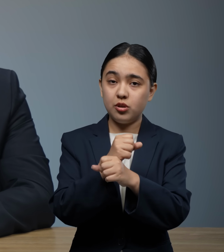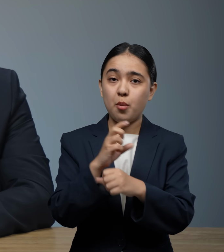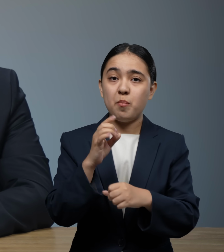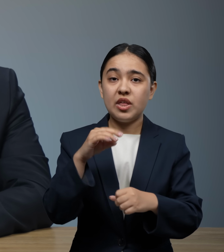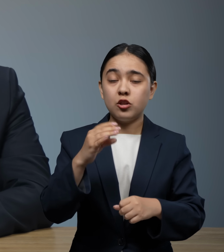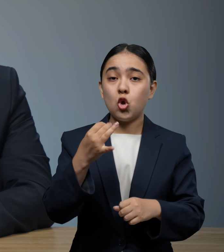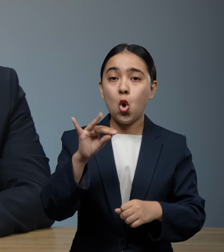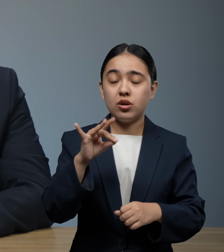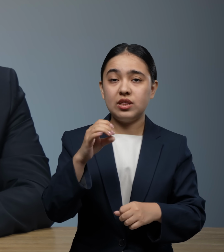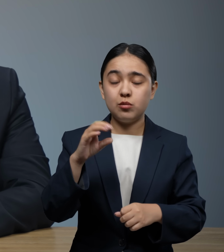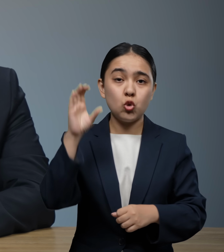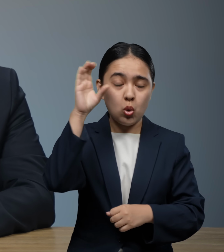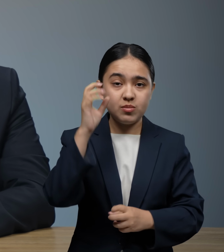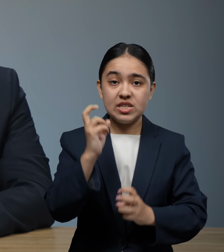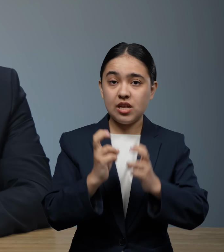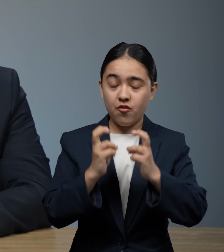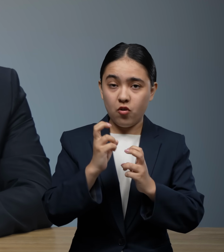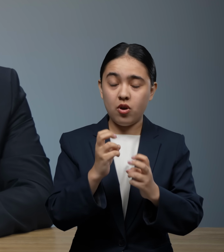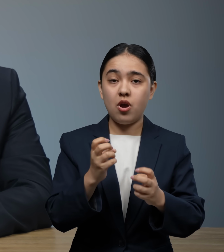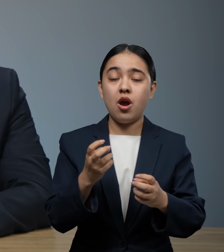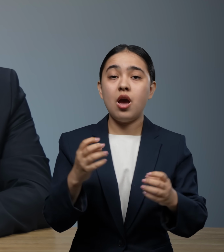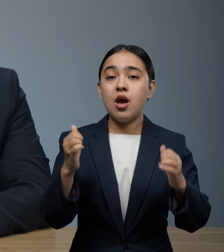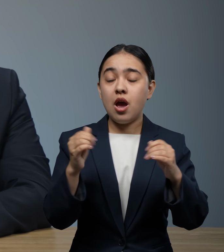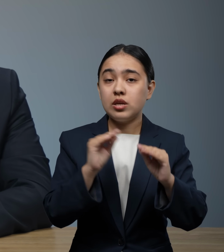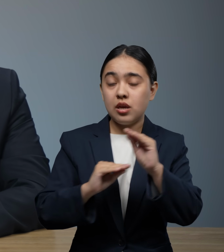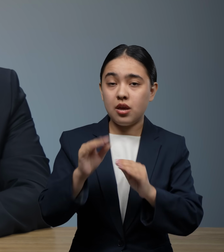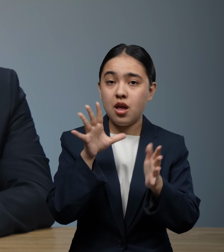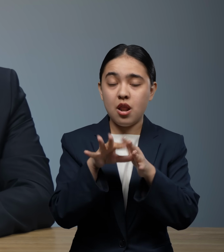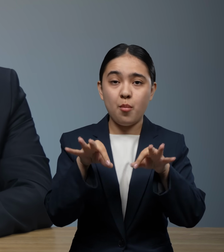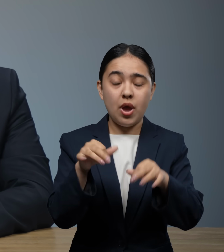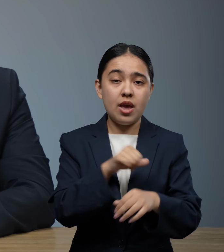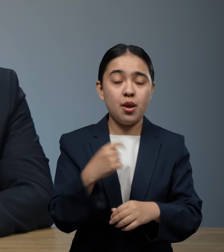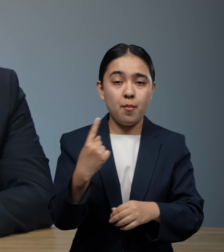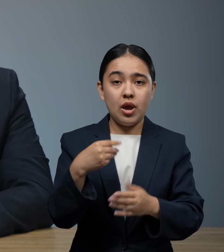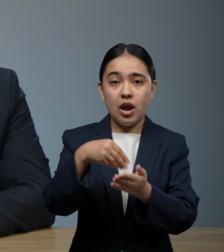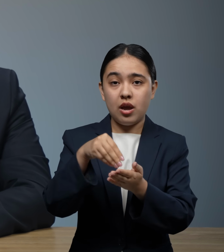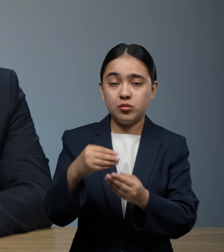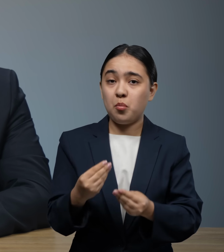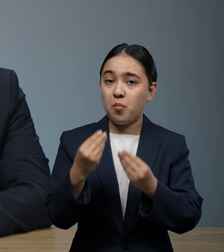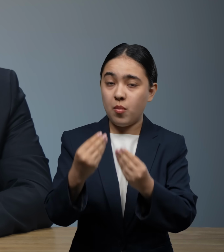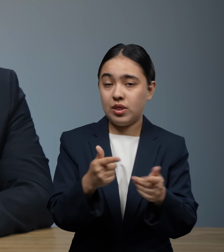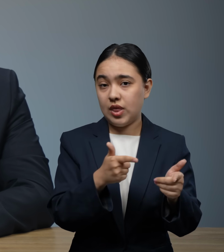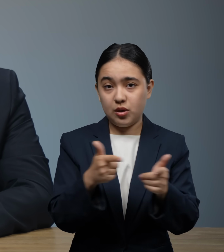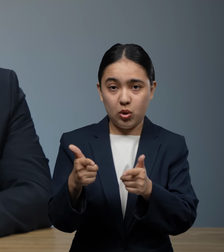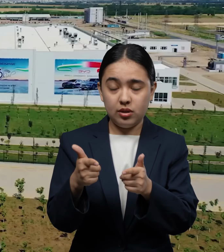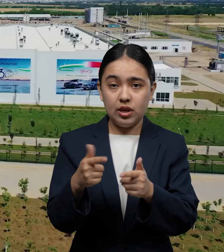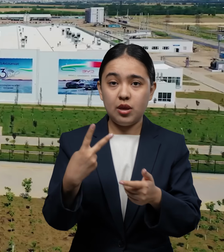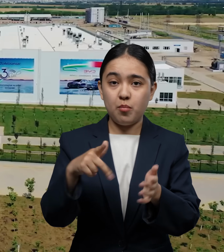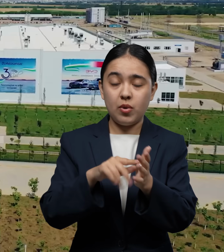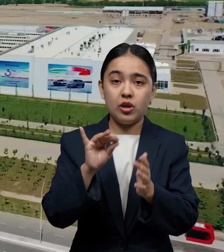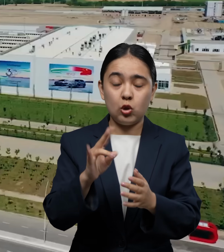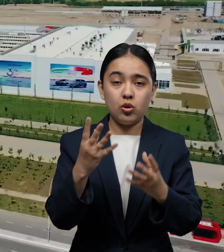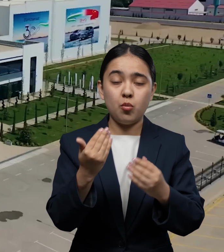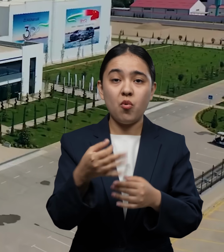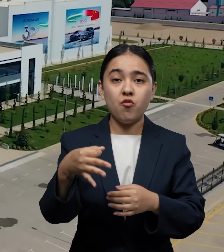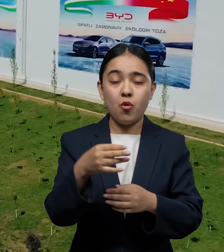Jizzaxdagi Build Your Dreams Uzbekistan zavodida yig'ilgan elektromobillarning eng birinchilari xaridorlarga yetkazib berishga tayyor.